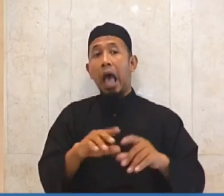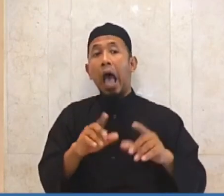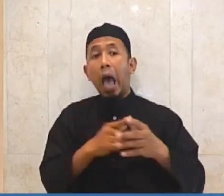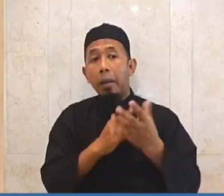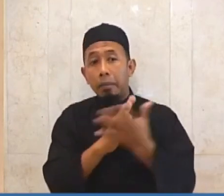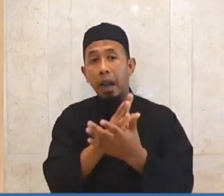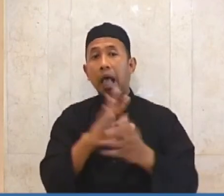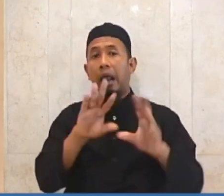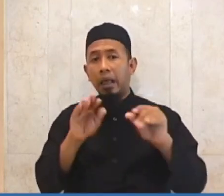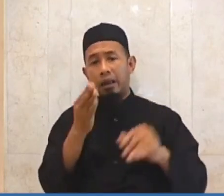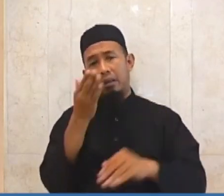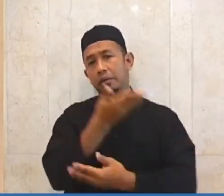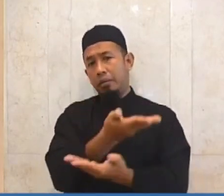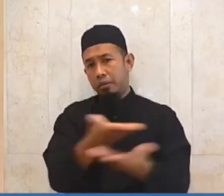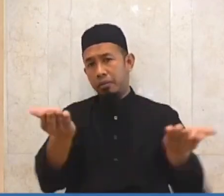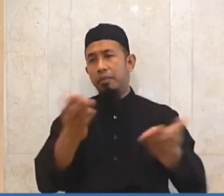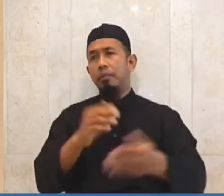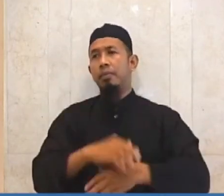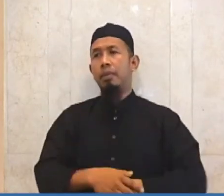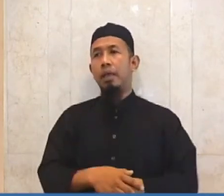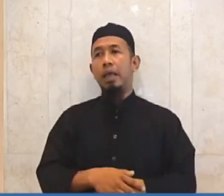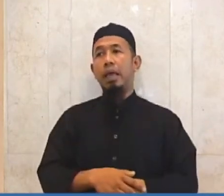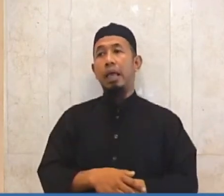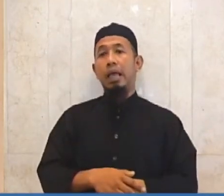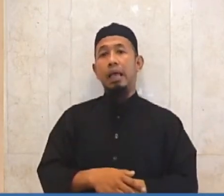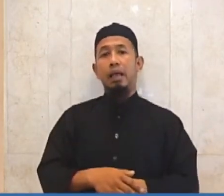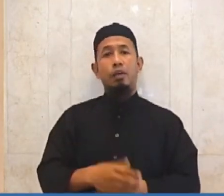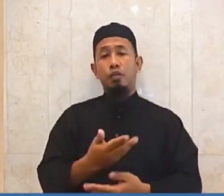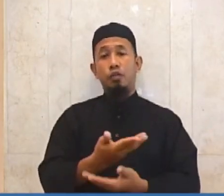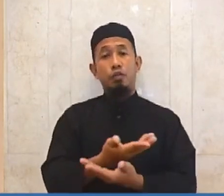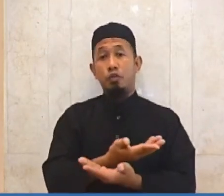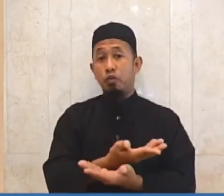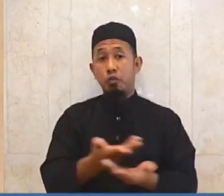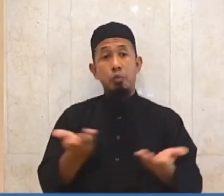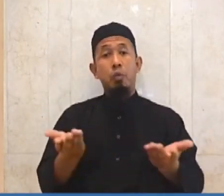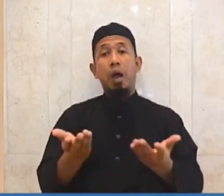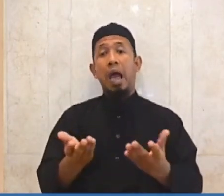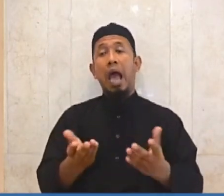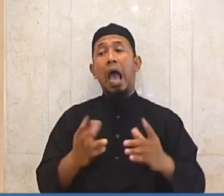pada akhirnya mereka yang bekerja tadi abdi negara itu